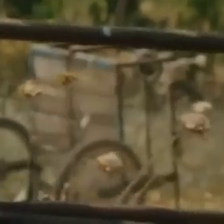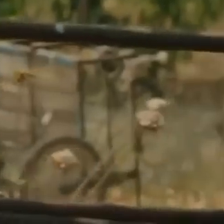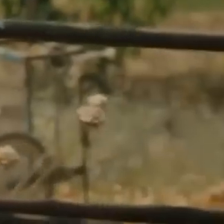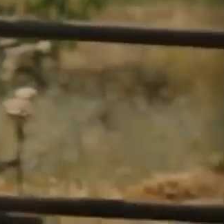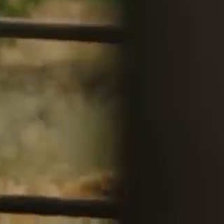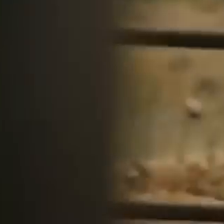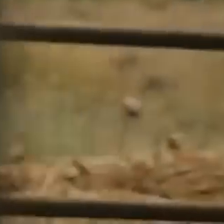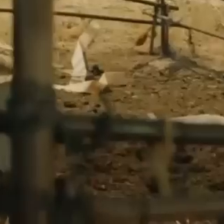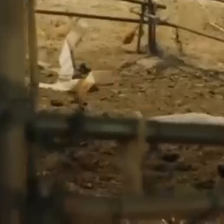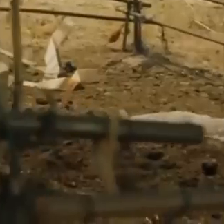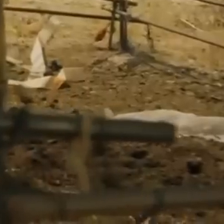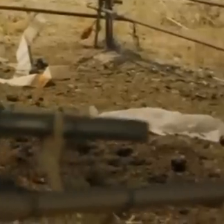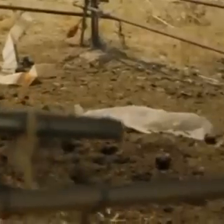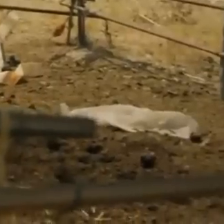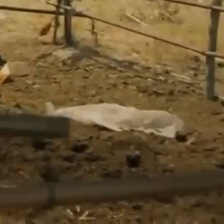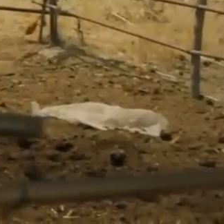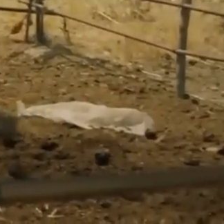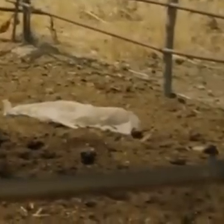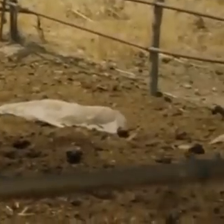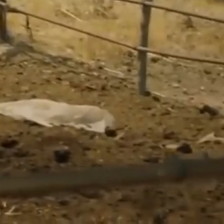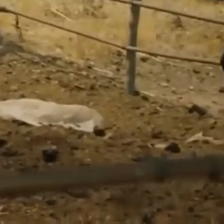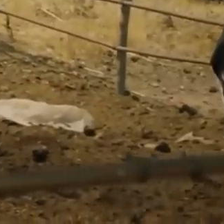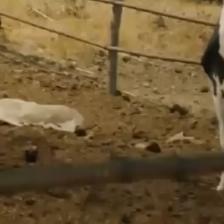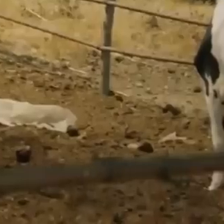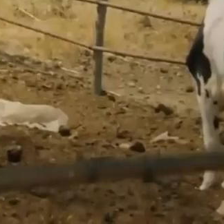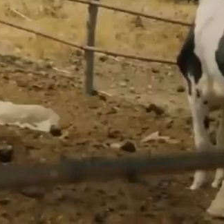göz gezdirerek geçti yanlarında.